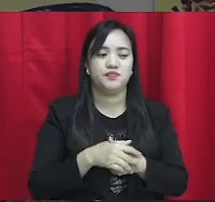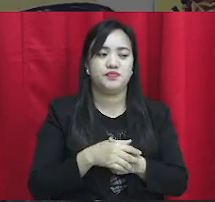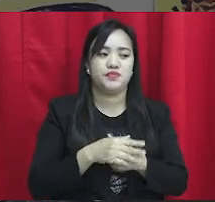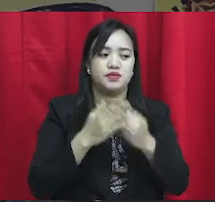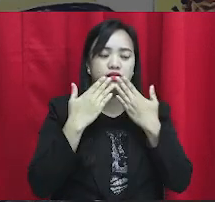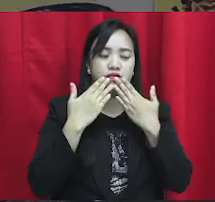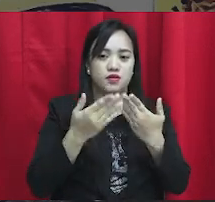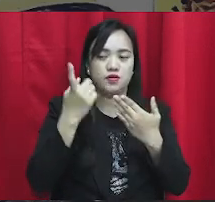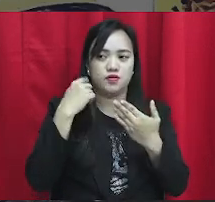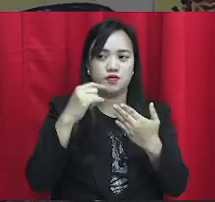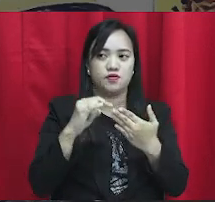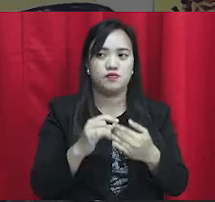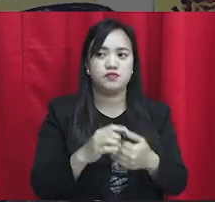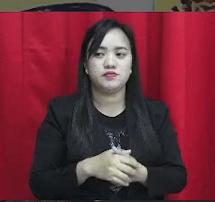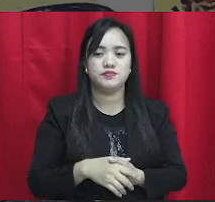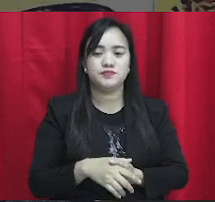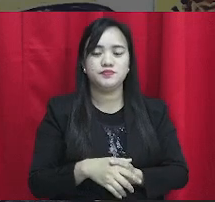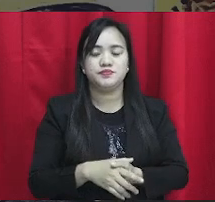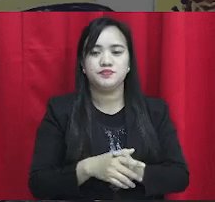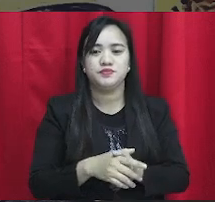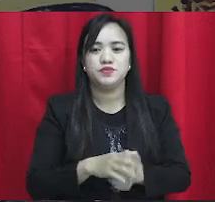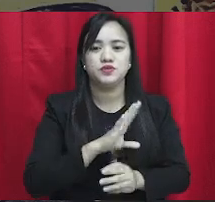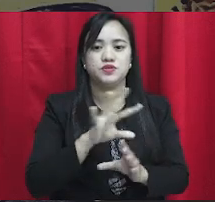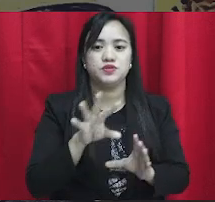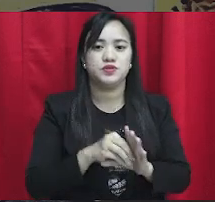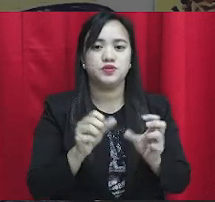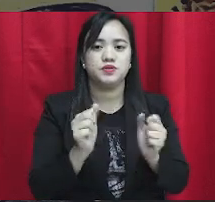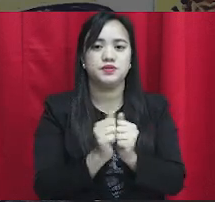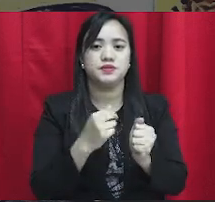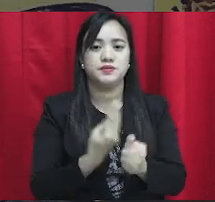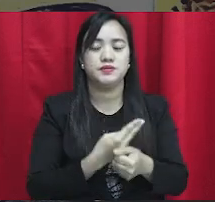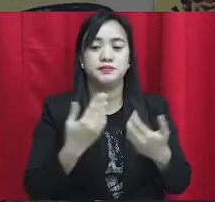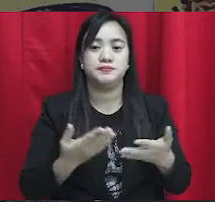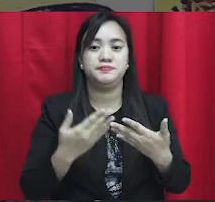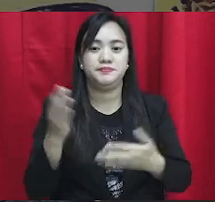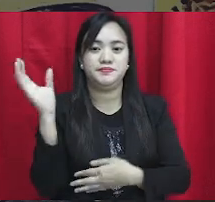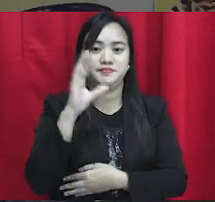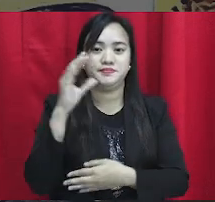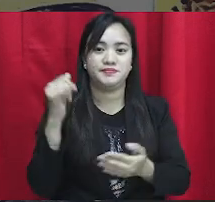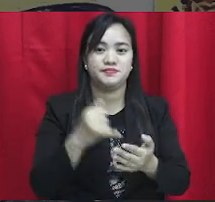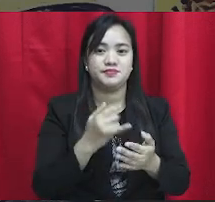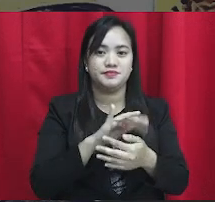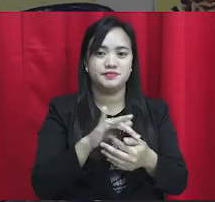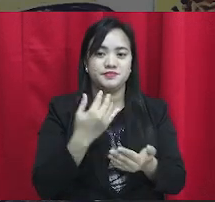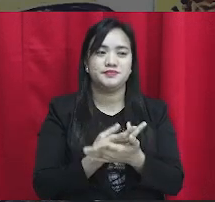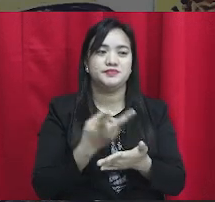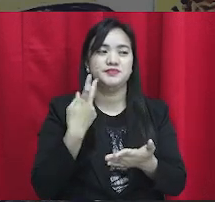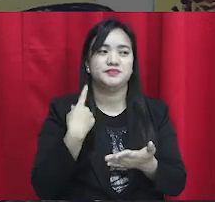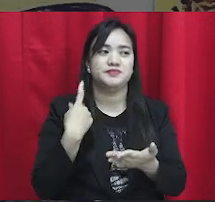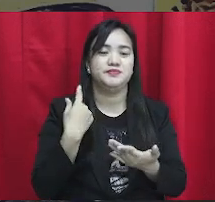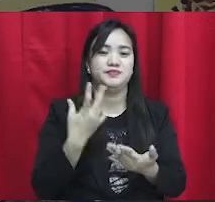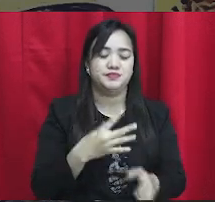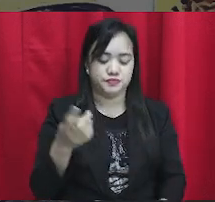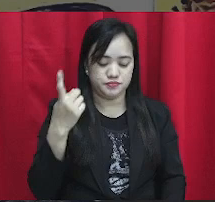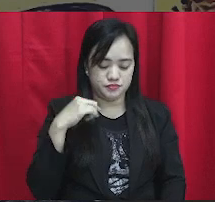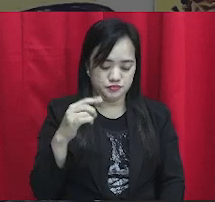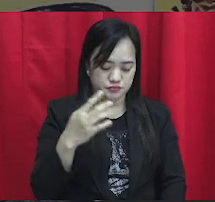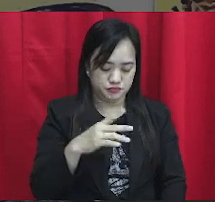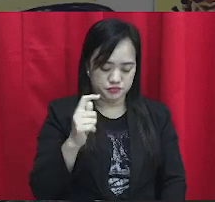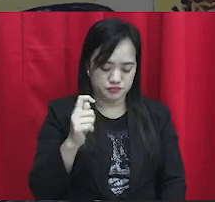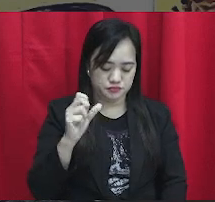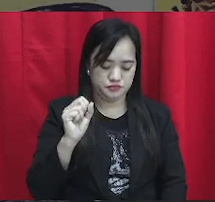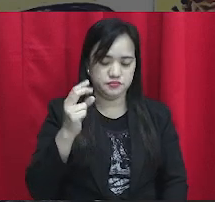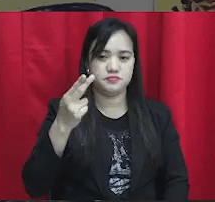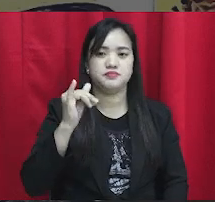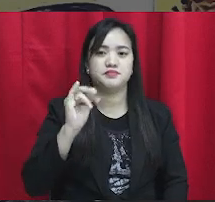inyo pong pagsama po sa amin. Yeah. Merry Christmas po. Merry Christmas. Babalikan po kayo ni Sir Joral para sa t-shirt. Merry Christmas